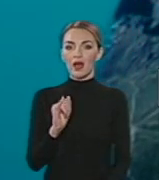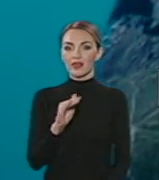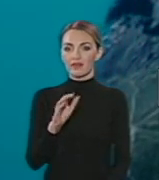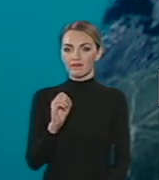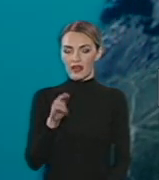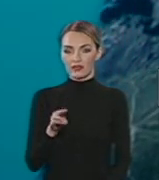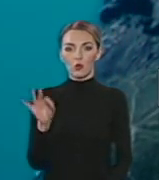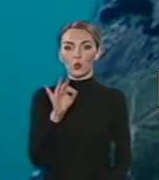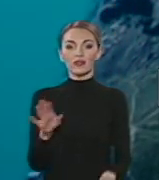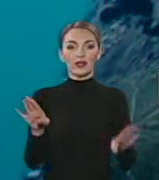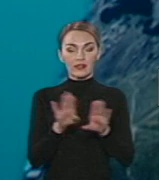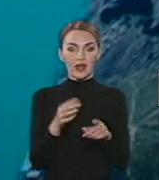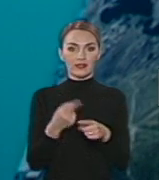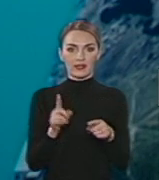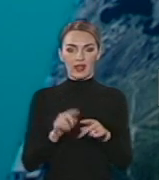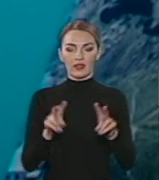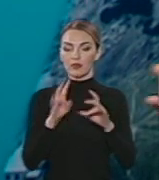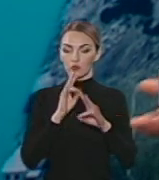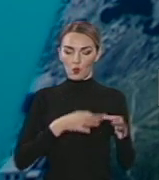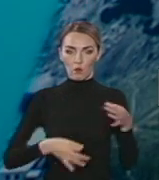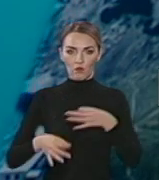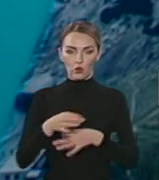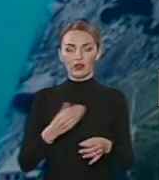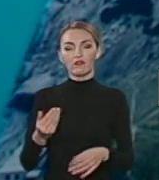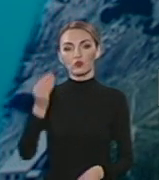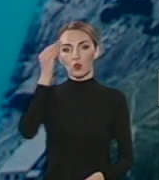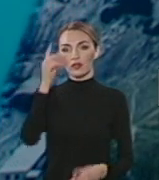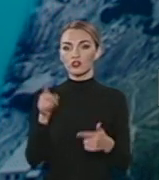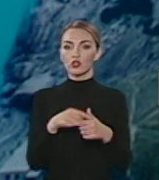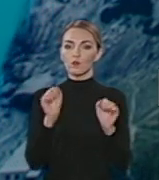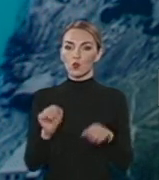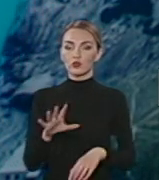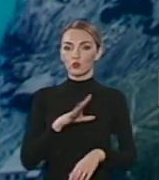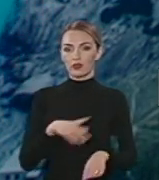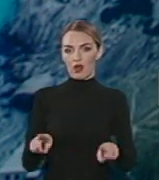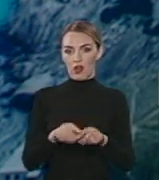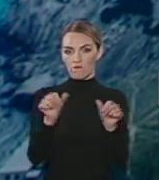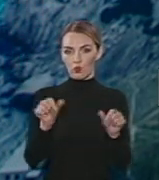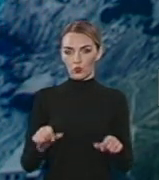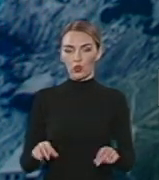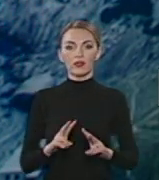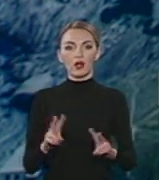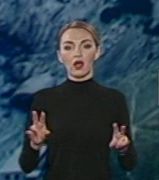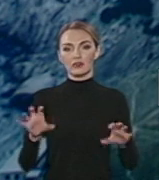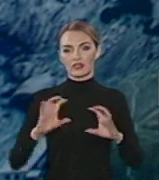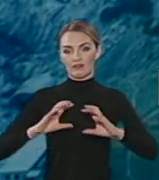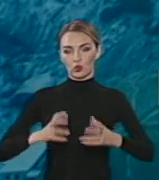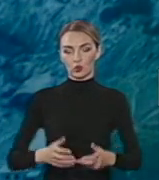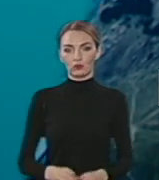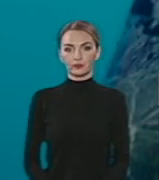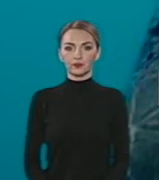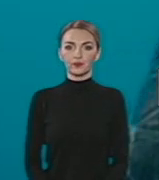закриття цієї теми, ми не будемо обговорювати. На ваш погляд, чи може бути взагалі така формула, яка буде сприйнята світом?